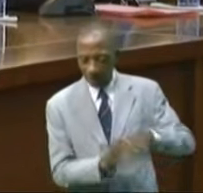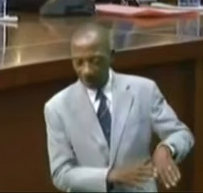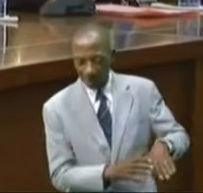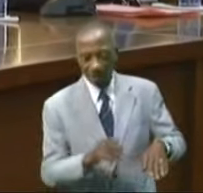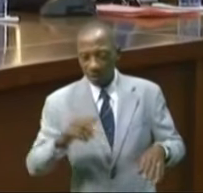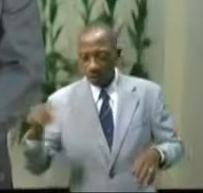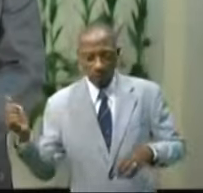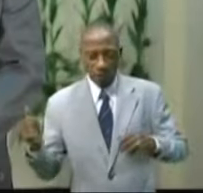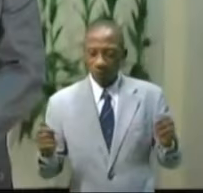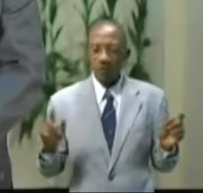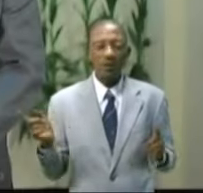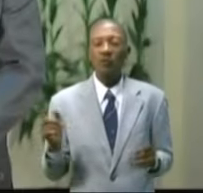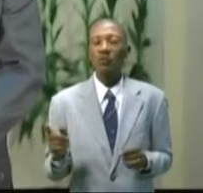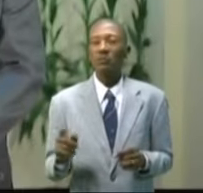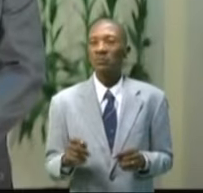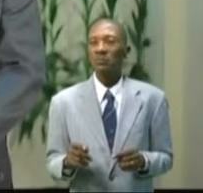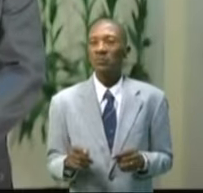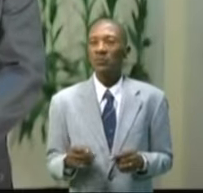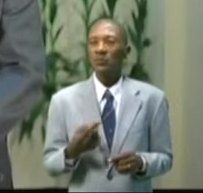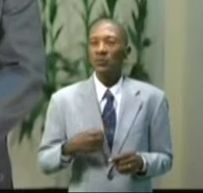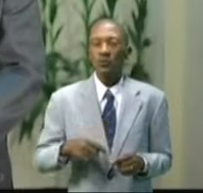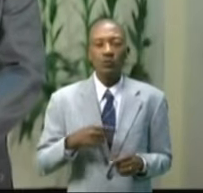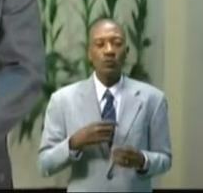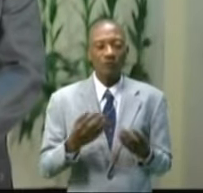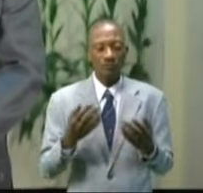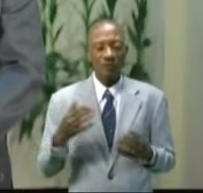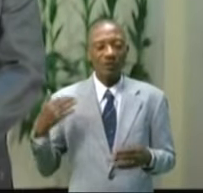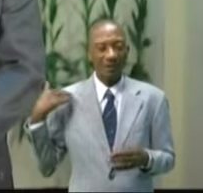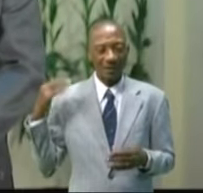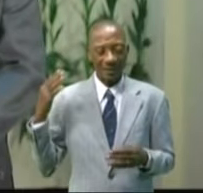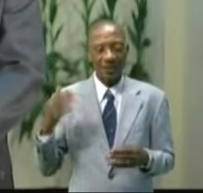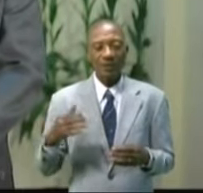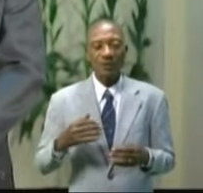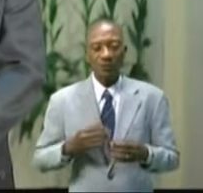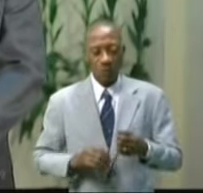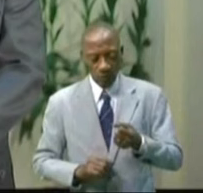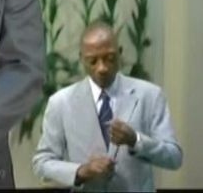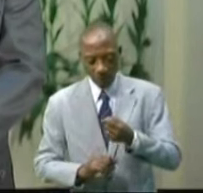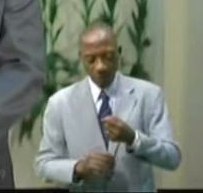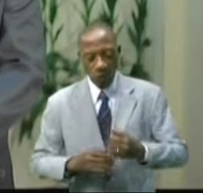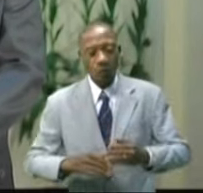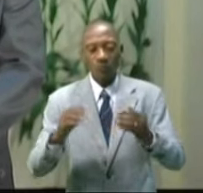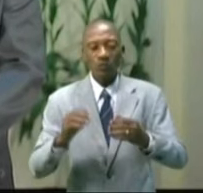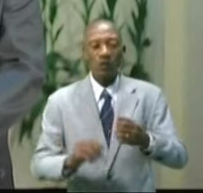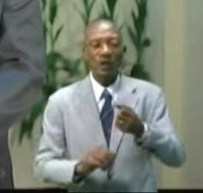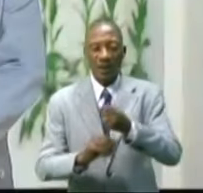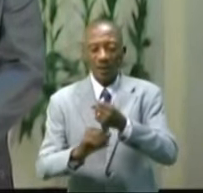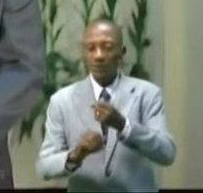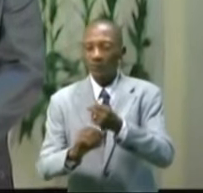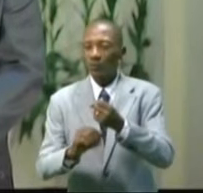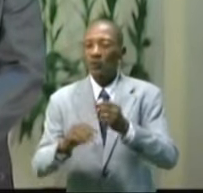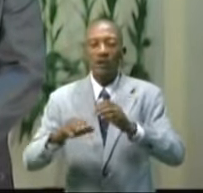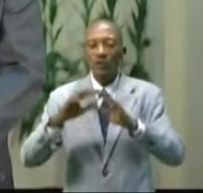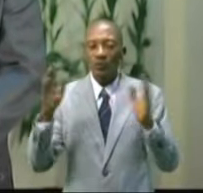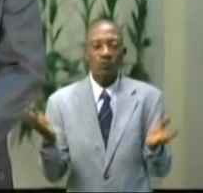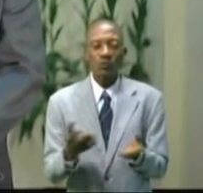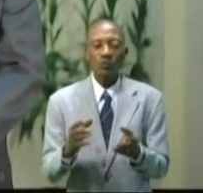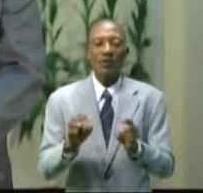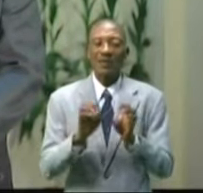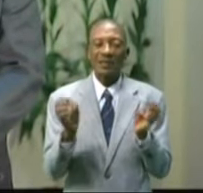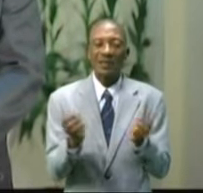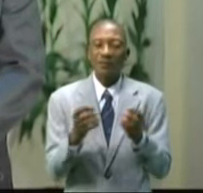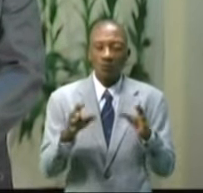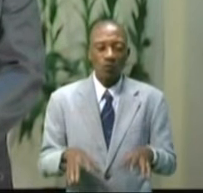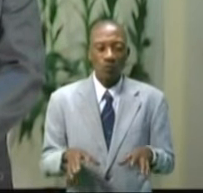de l'État pour continuer à pérenniser les emplois qu'elle organise à travers ses multiples structures